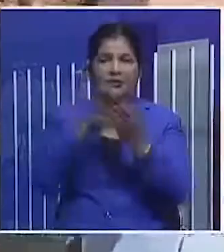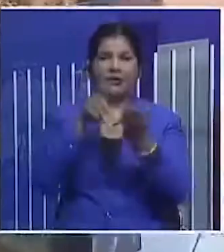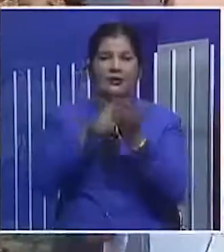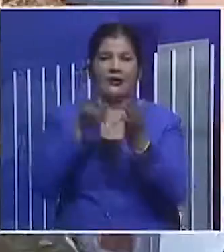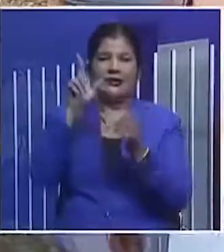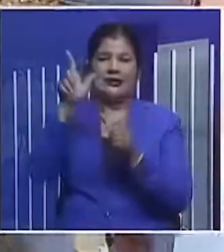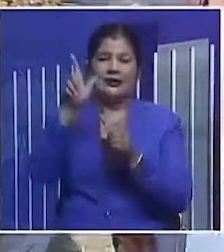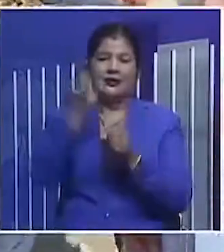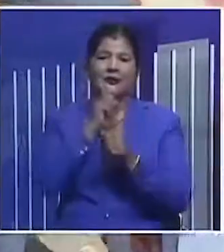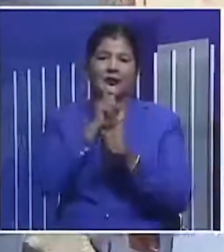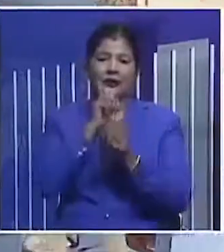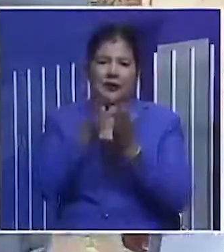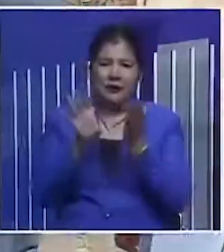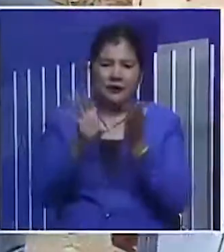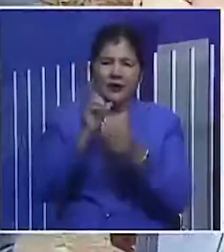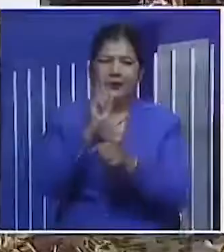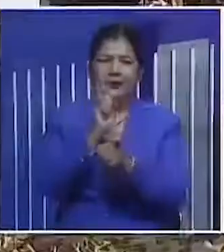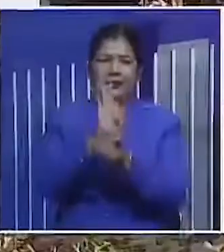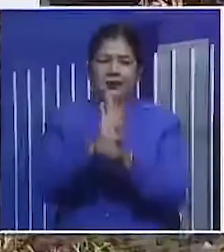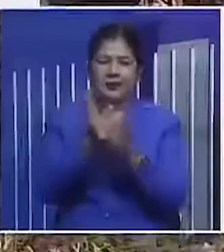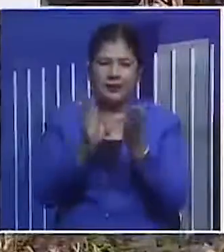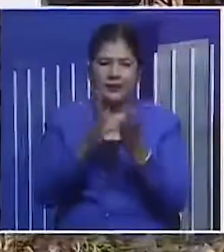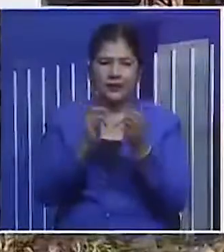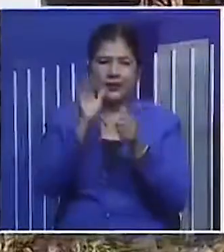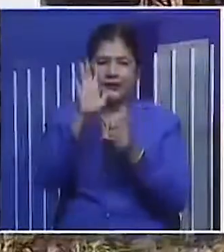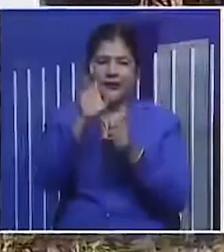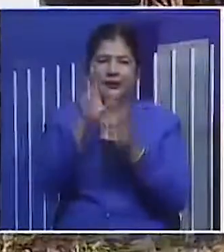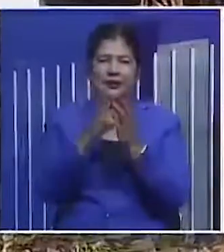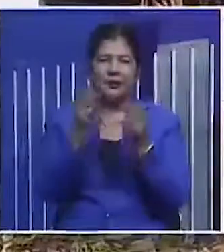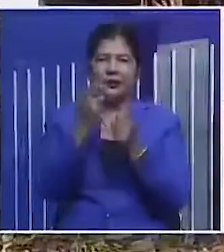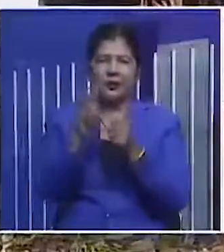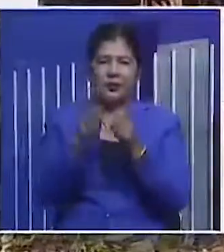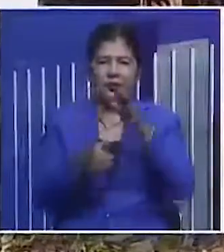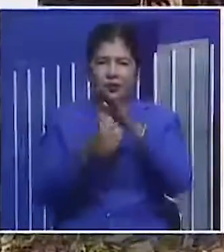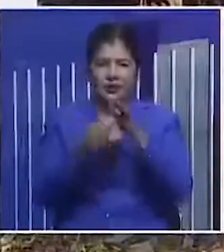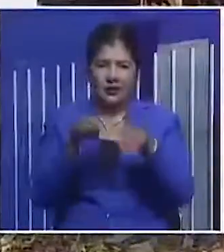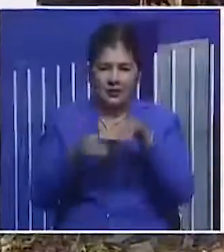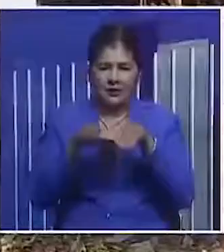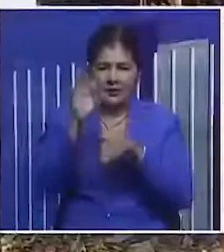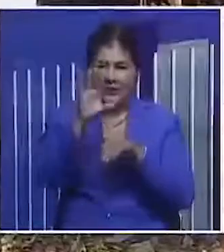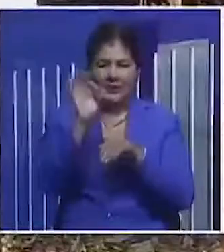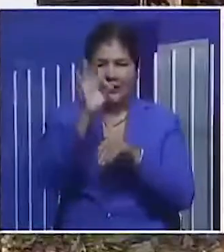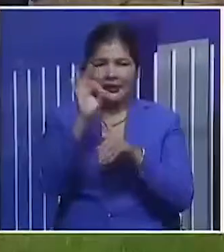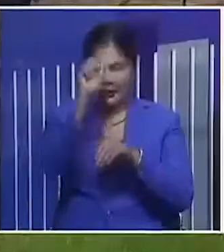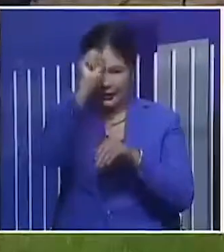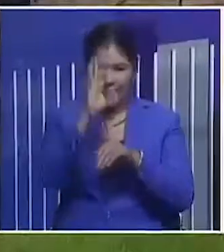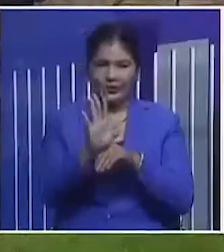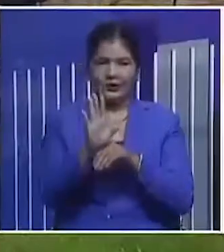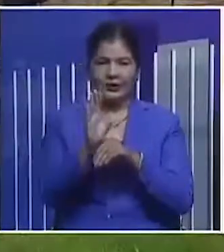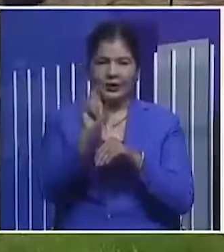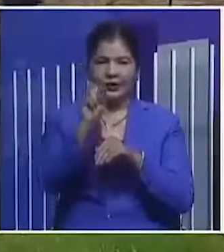7 बजेबाट शुरू भएर साँझ 5 बजे सम्पन्न भएको मुख्य निर्वाचन कार्यालय बाजुराले जनाएको छ।